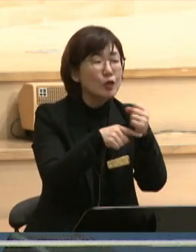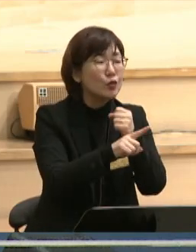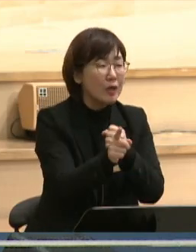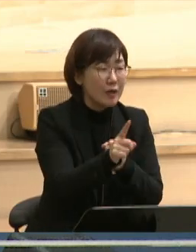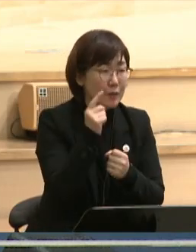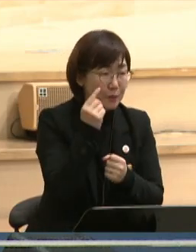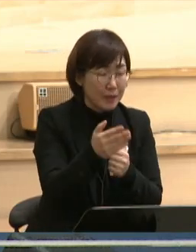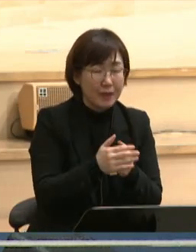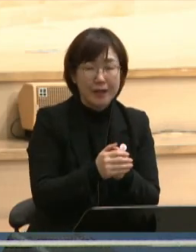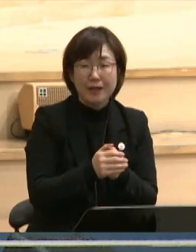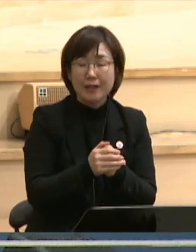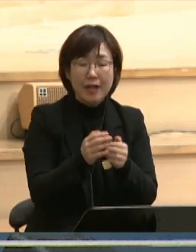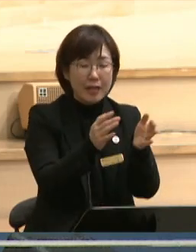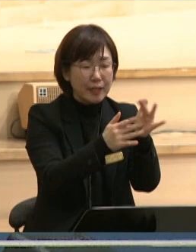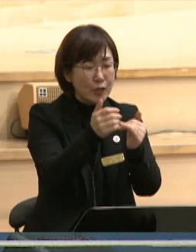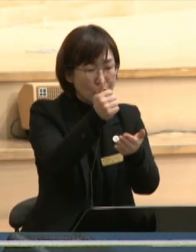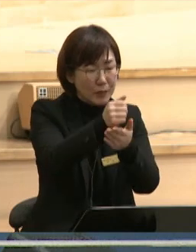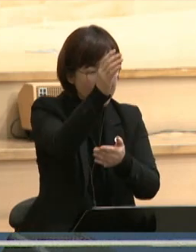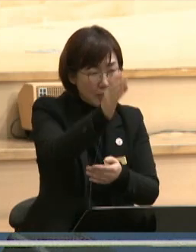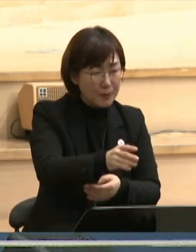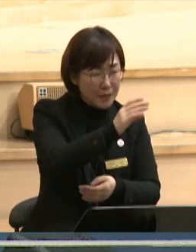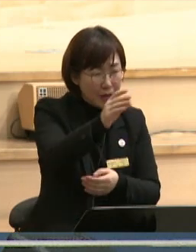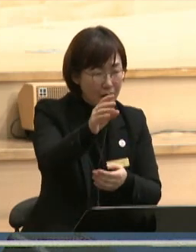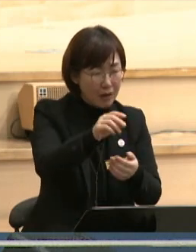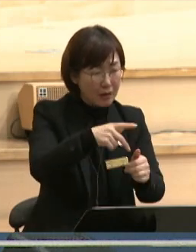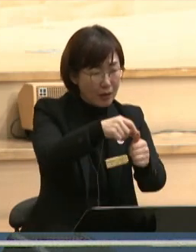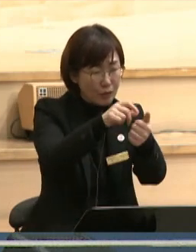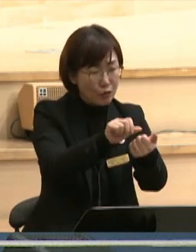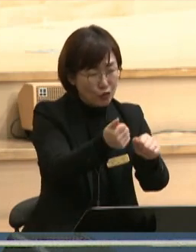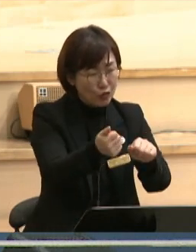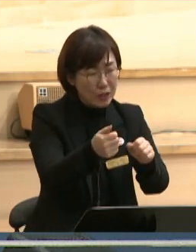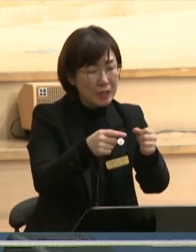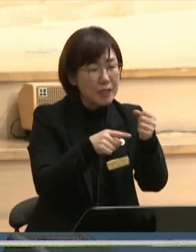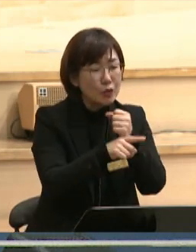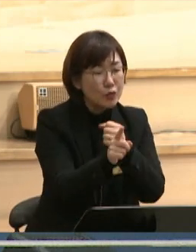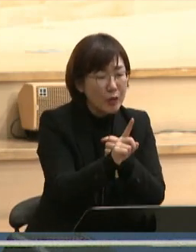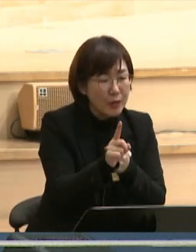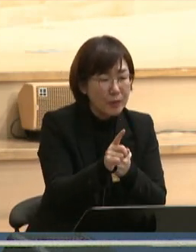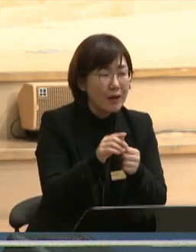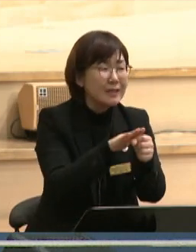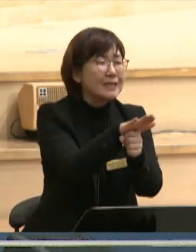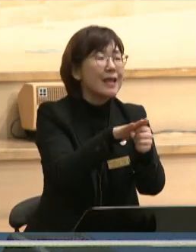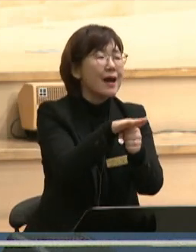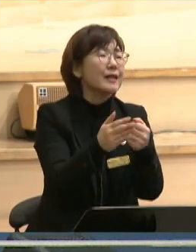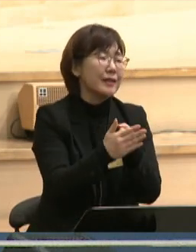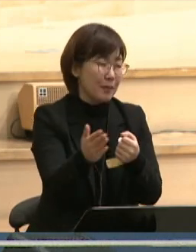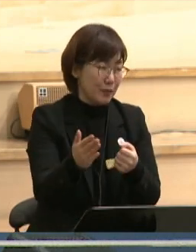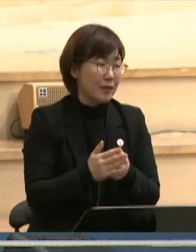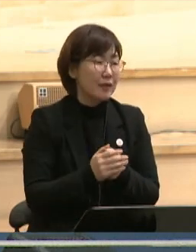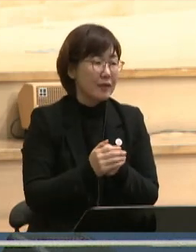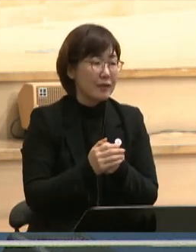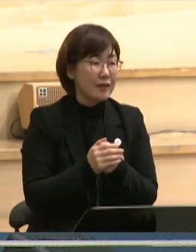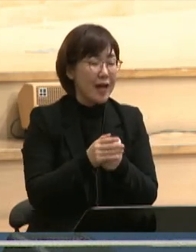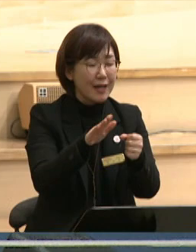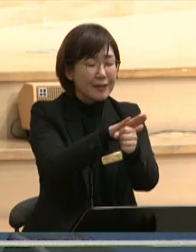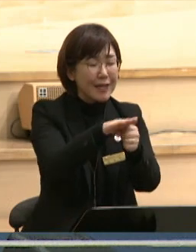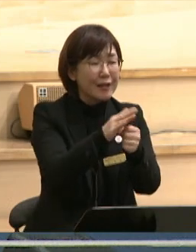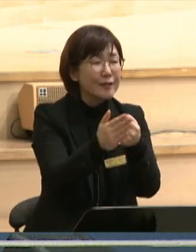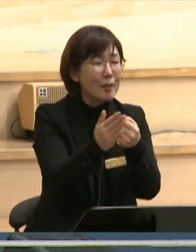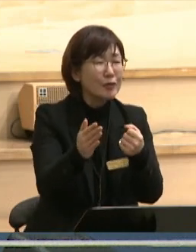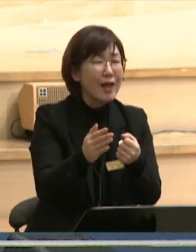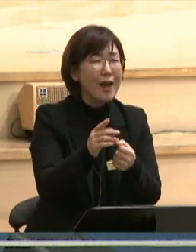예수님께서 십자가에 죽으신 이유도 사랑 때문이라는 것을 확인할 수 있습니다 사랑 때문에